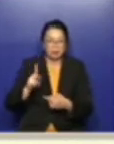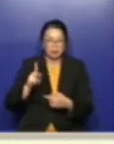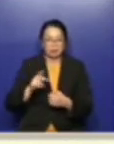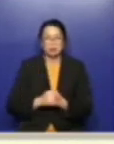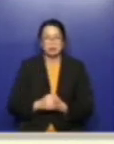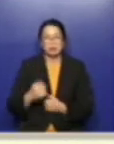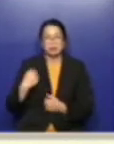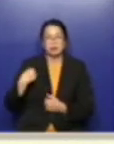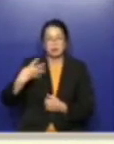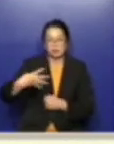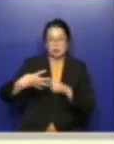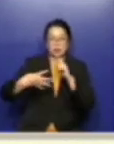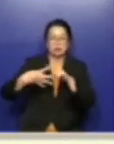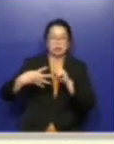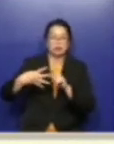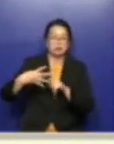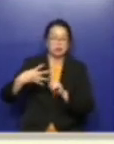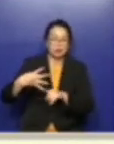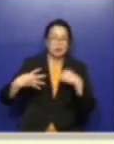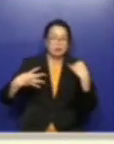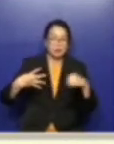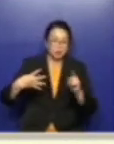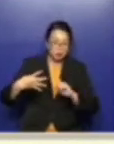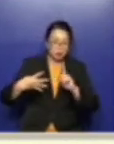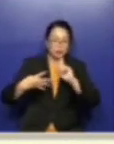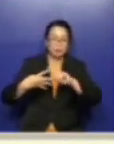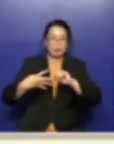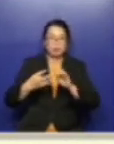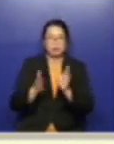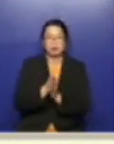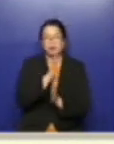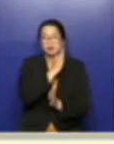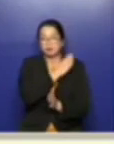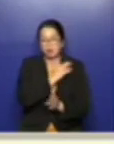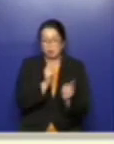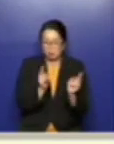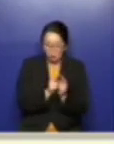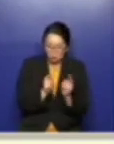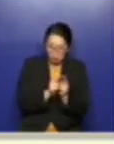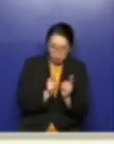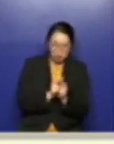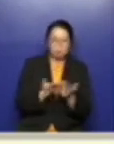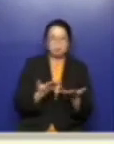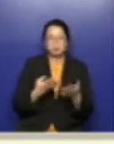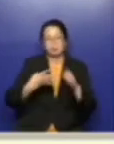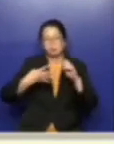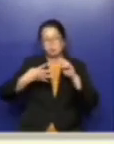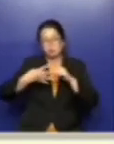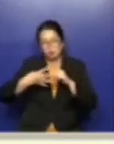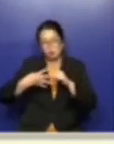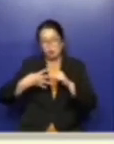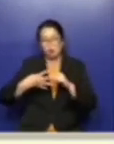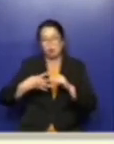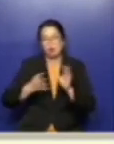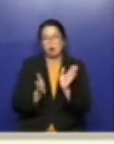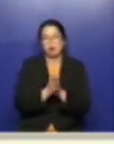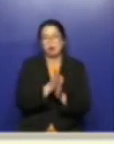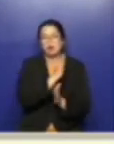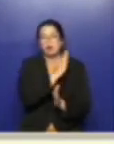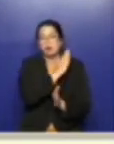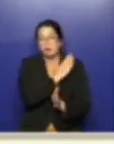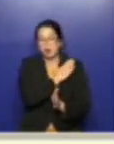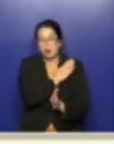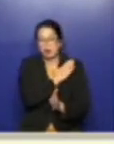4ปราชิกด้วยกันนะครับก็มี1ภิกษุเสพเมถุนด้วยปราชิกนะครับ2ภิกษุ